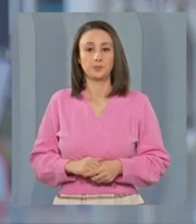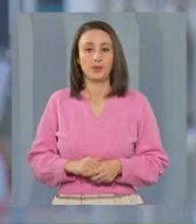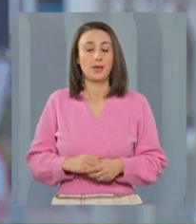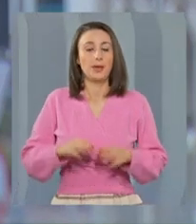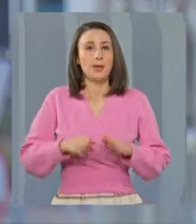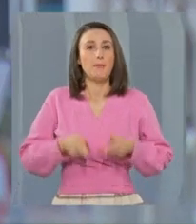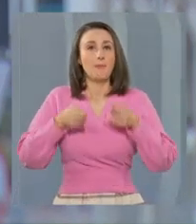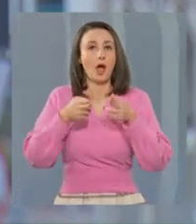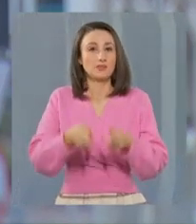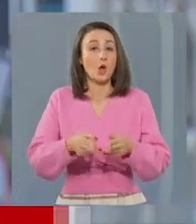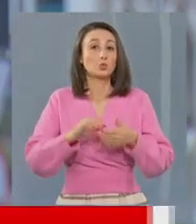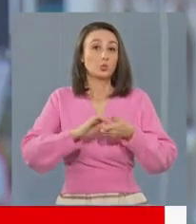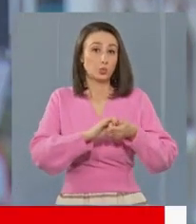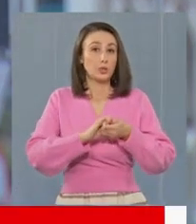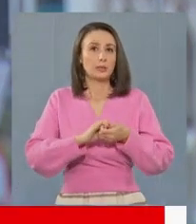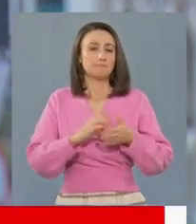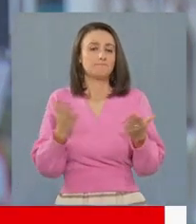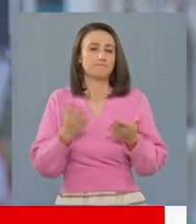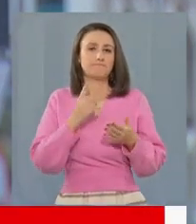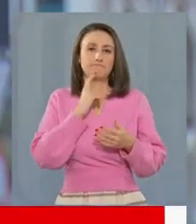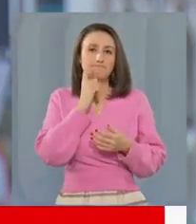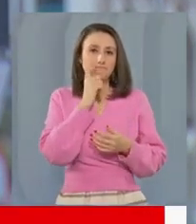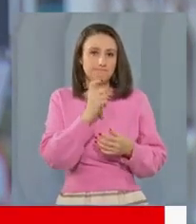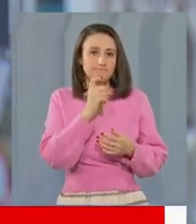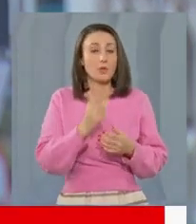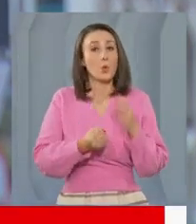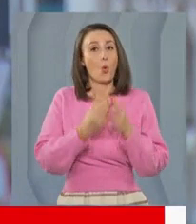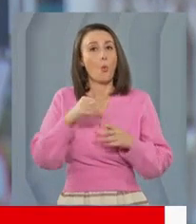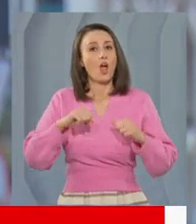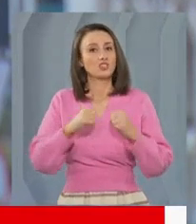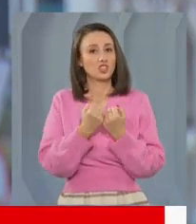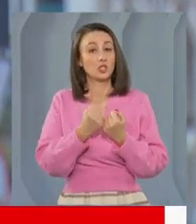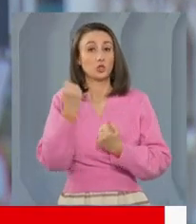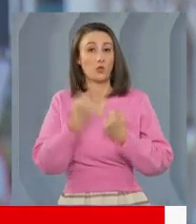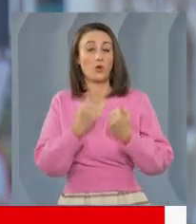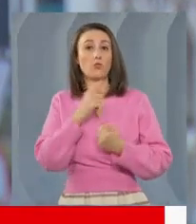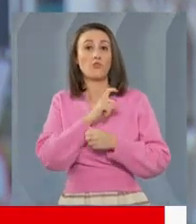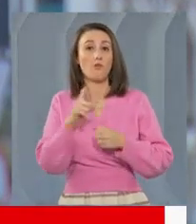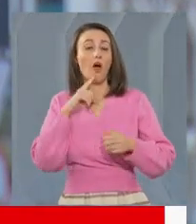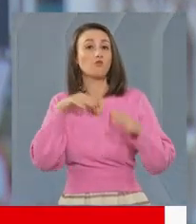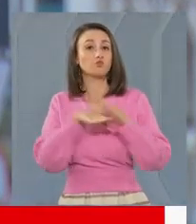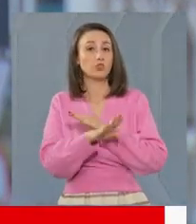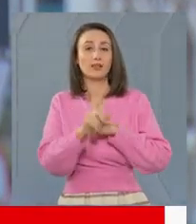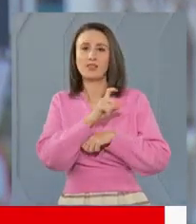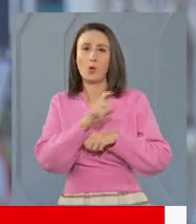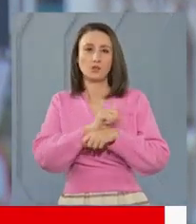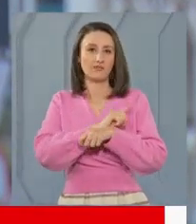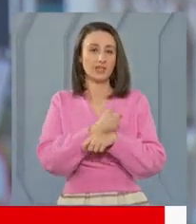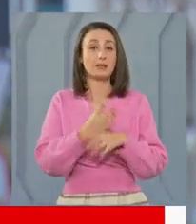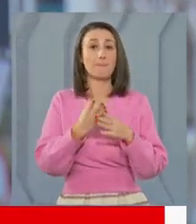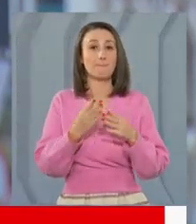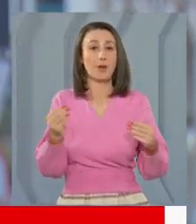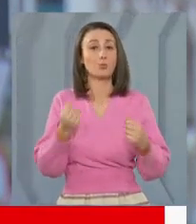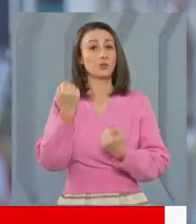Pasajul Unirii din București parcă este blestemat. Un nou accident a avut loc seara trecută, iar șoferul vinovat a fugit de la fața locului. Din cauza vitezei